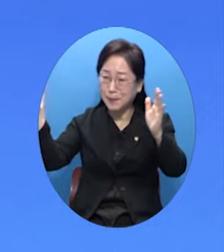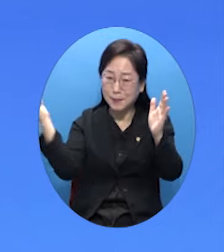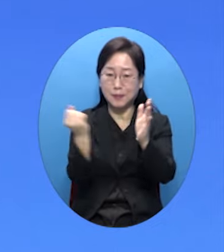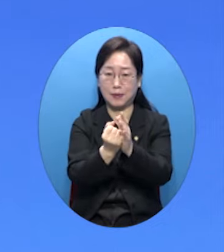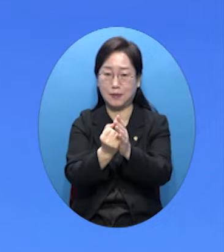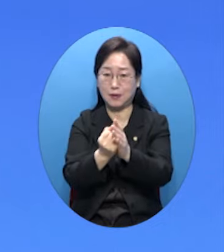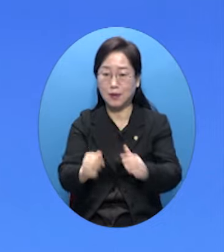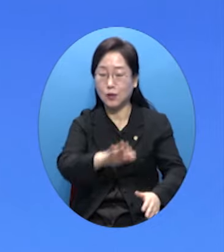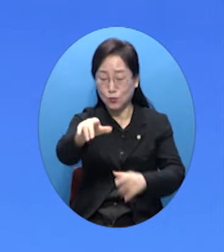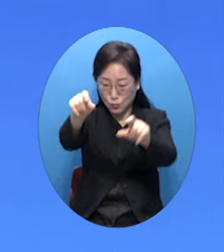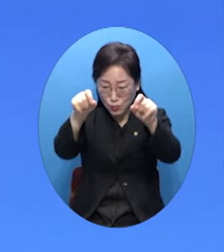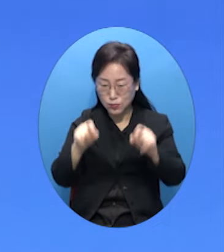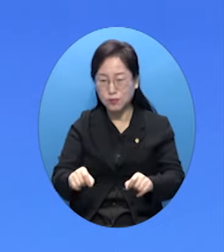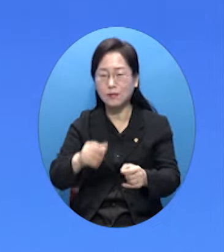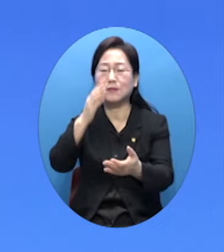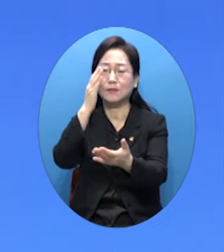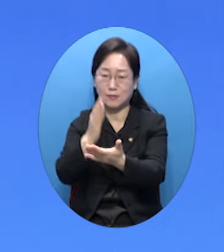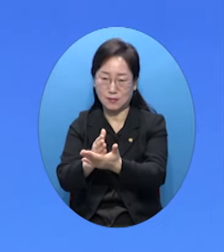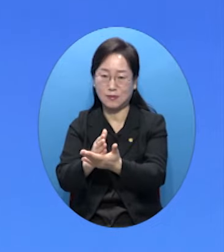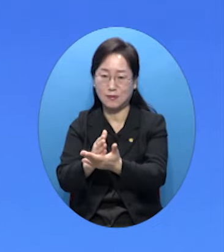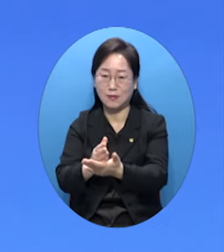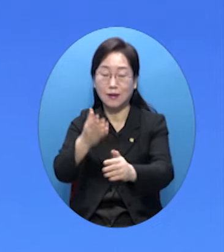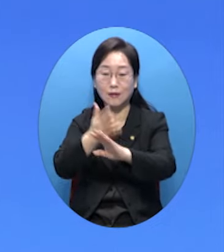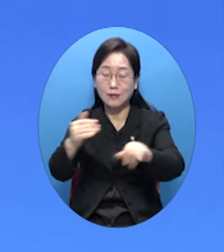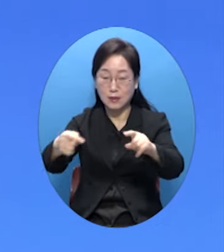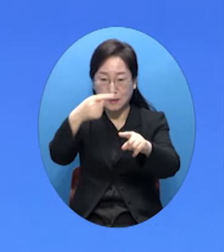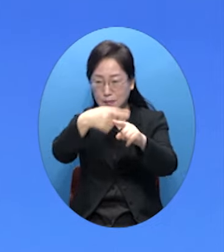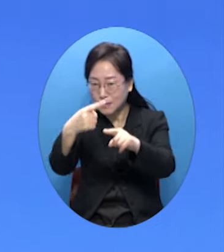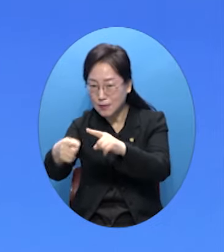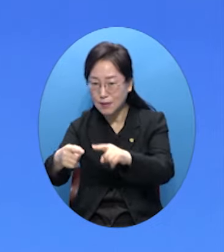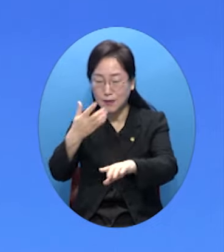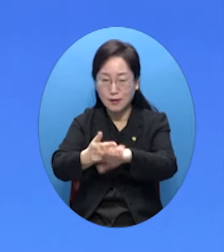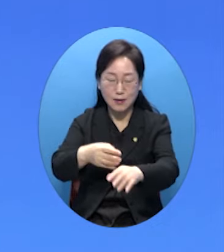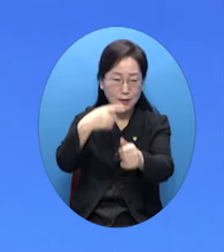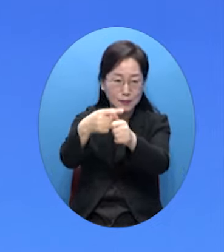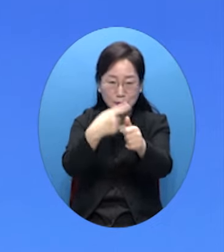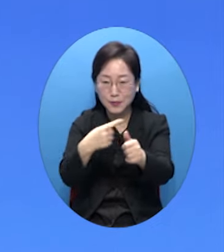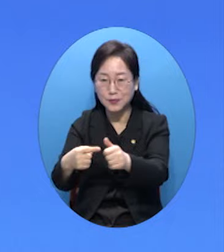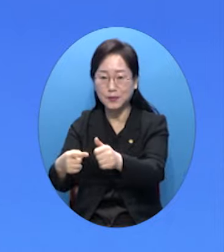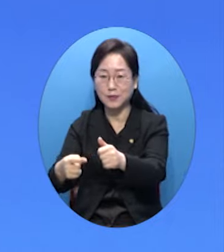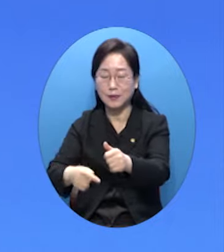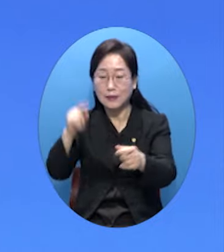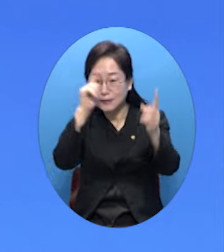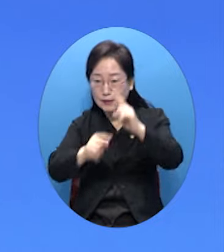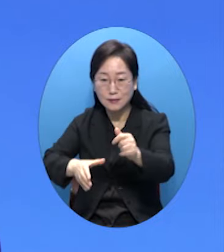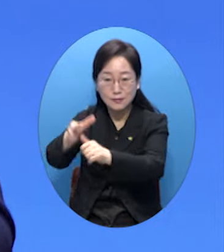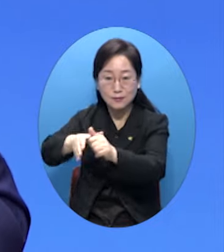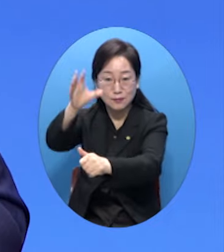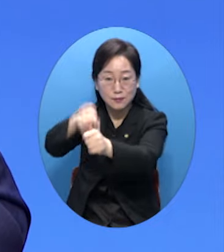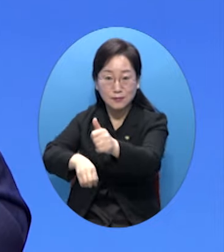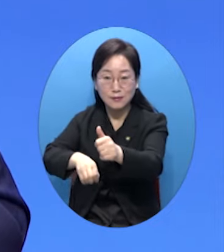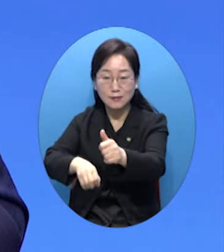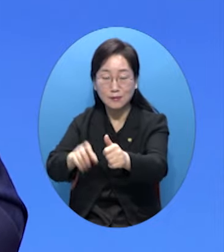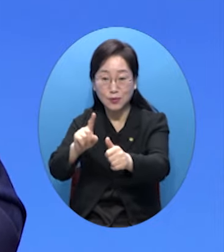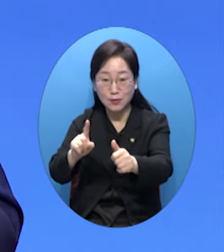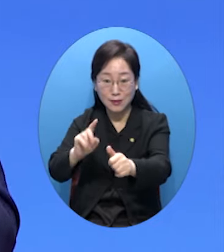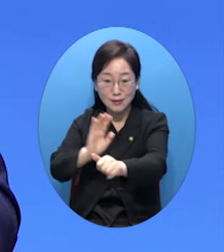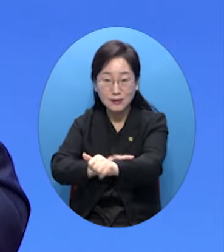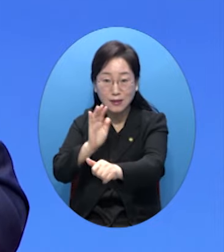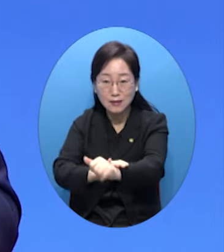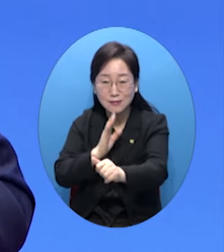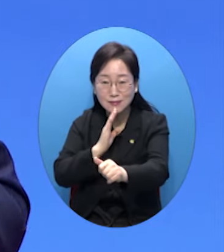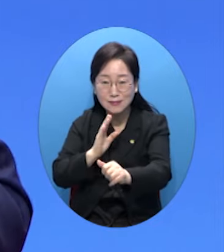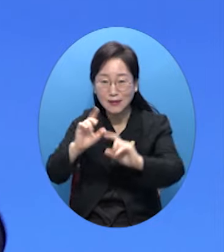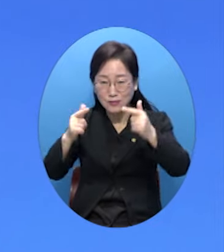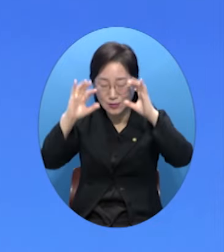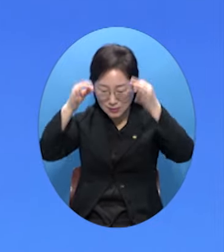그러한 잘못된 길을 가지 않아야 됩니다. 남을 판단하고 남을 비판하고 남을 막 상처 입고 끌어내는 것이 내가 잘한다 하는 것이 아니라